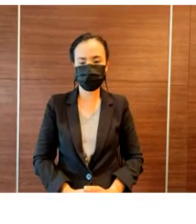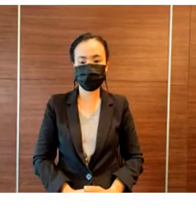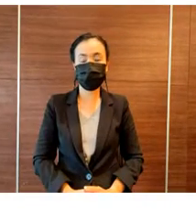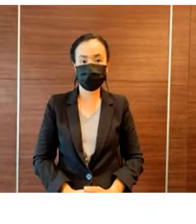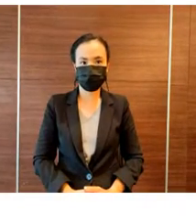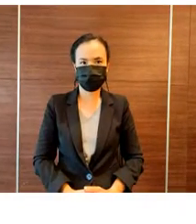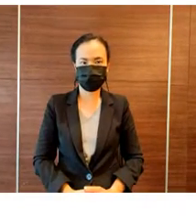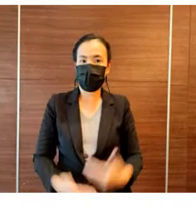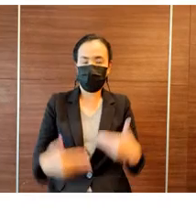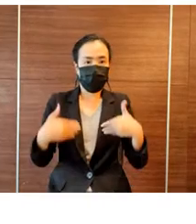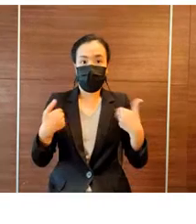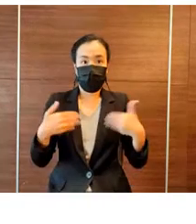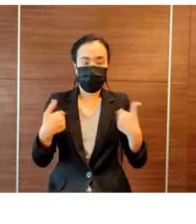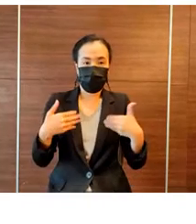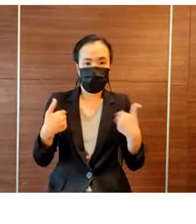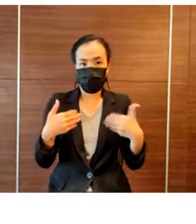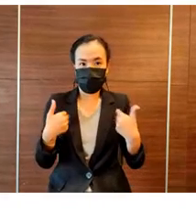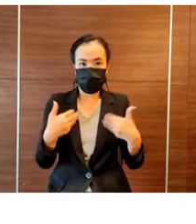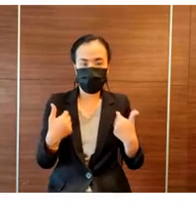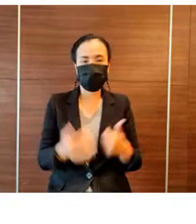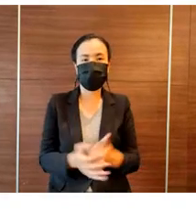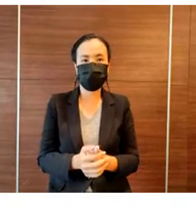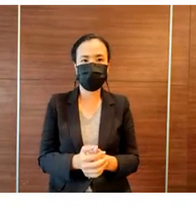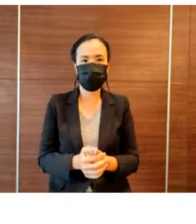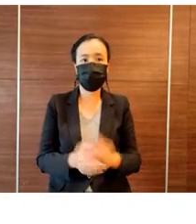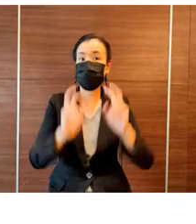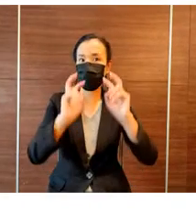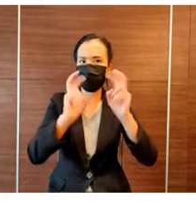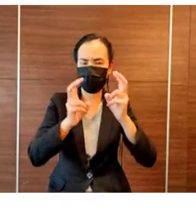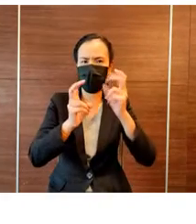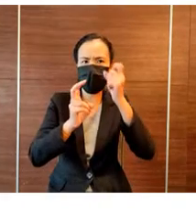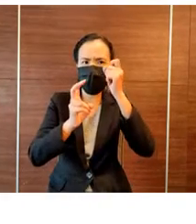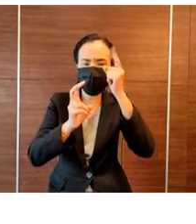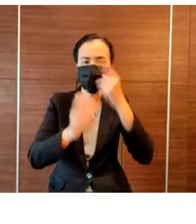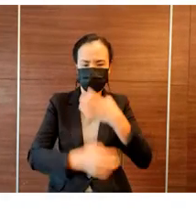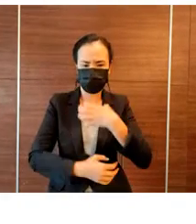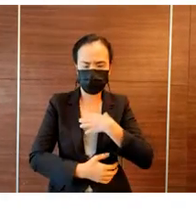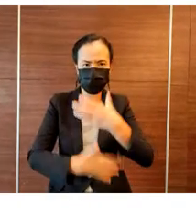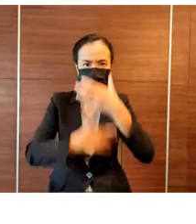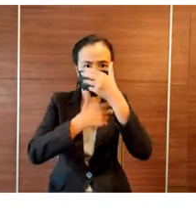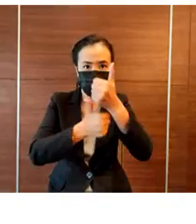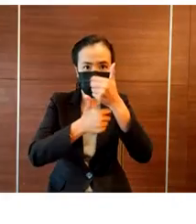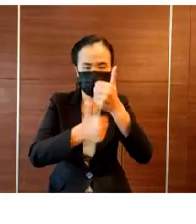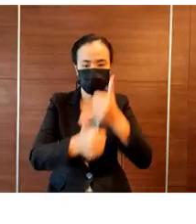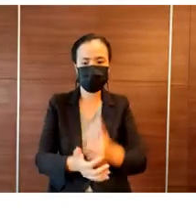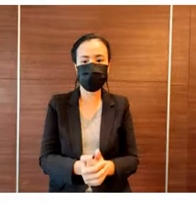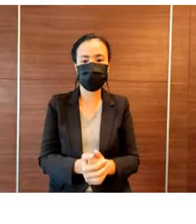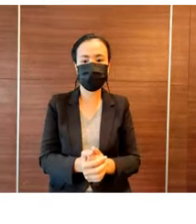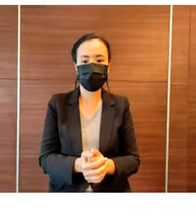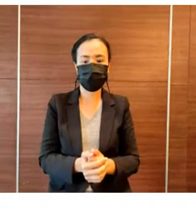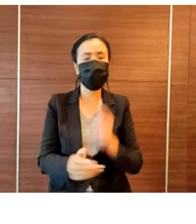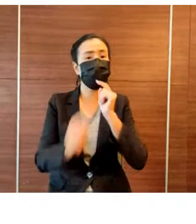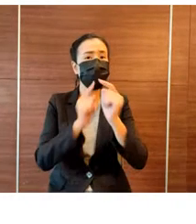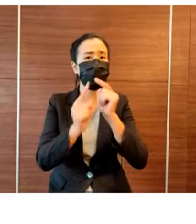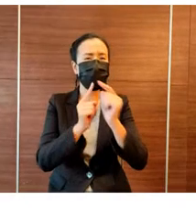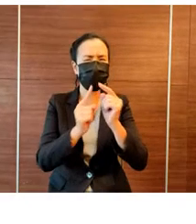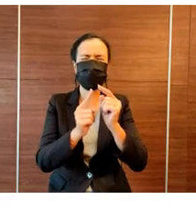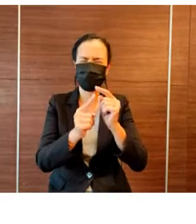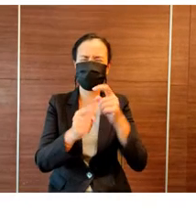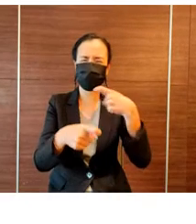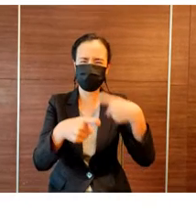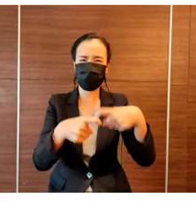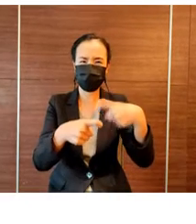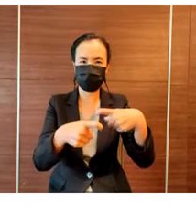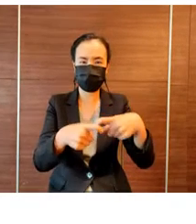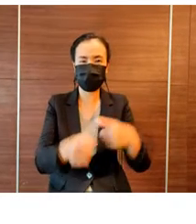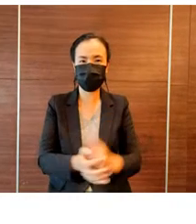กำลังมันเลยเนาะกำลังแบบเข้าเรื่องเข้าราวที่เราอยากฟังกันมาเลยเพราะว่าหาเวทีคุยเรื่องนี้เนี่ยไม่ค่อยง่าย